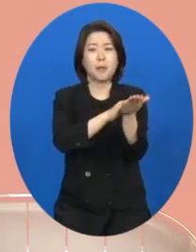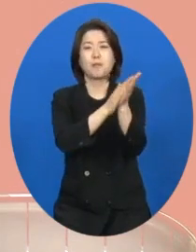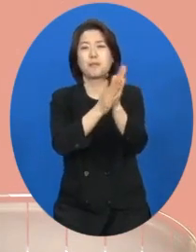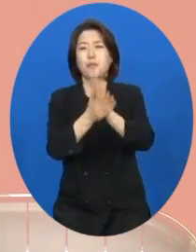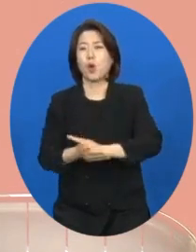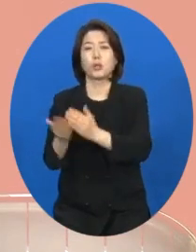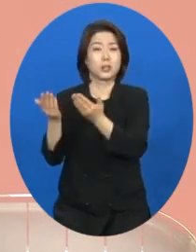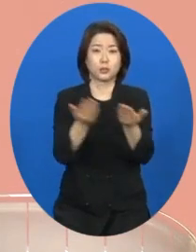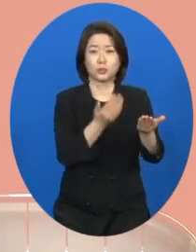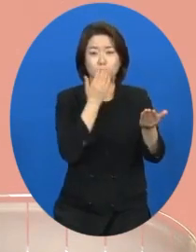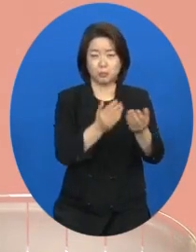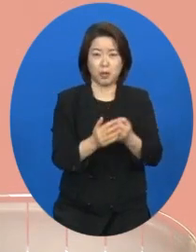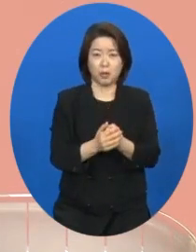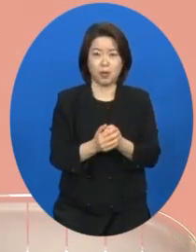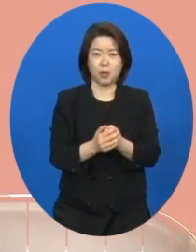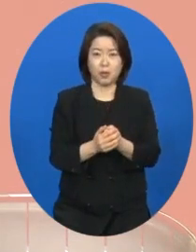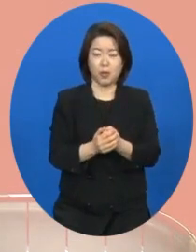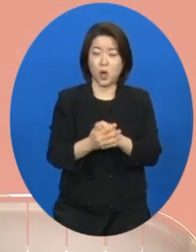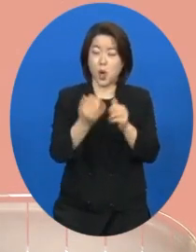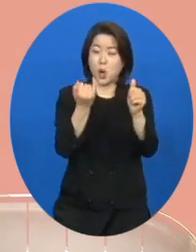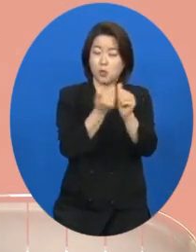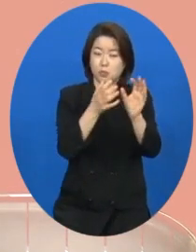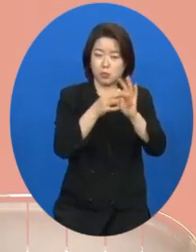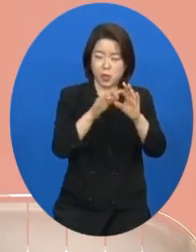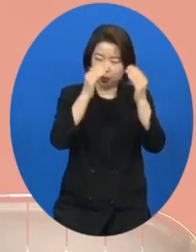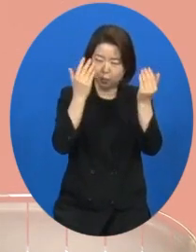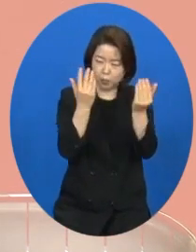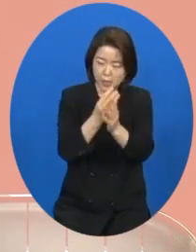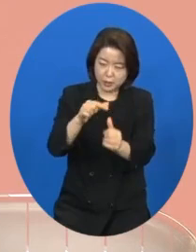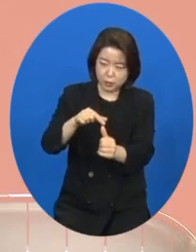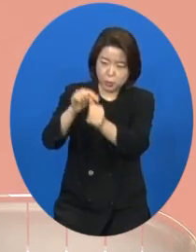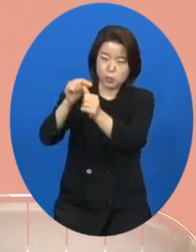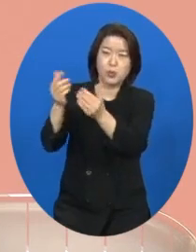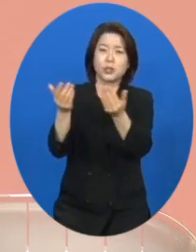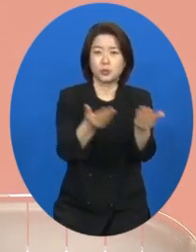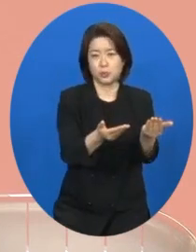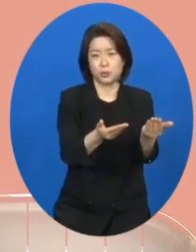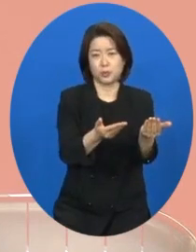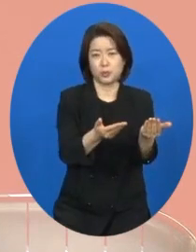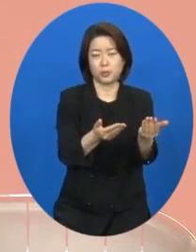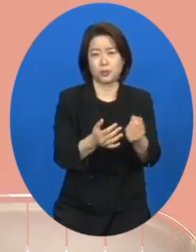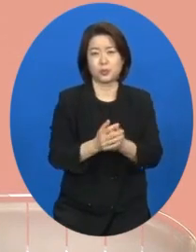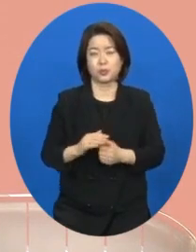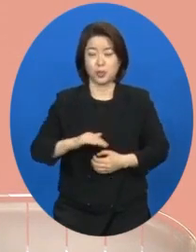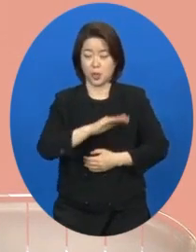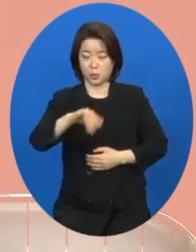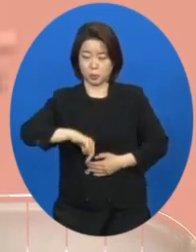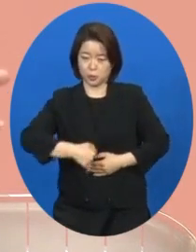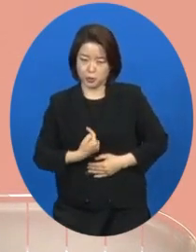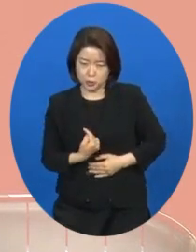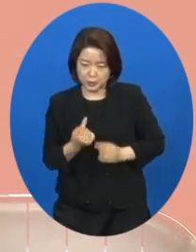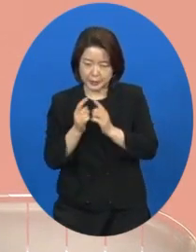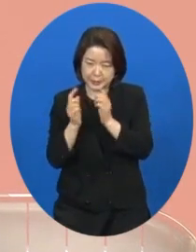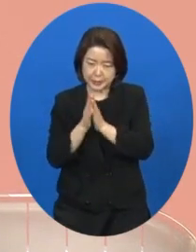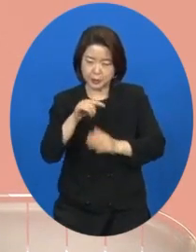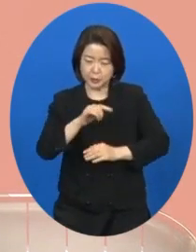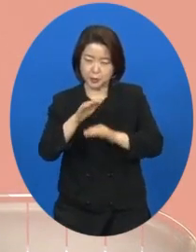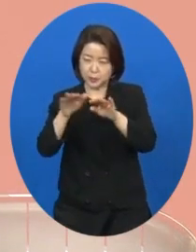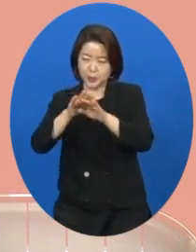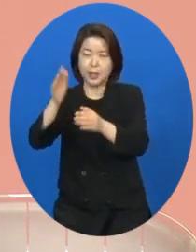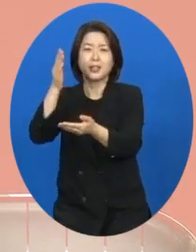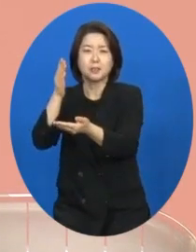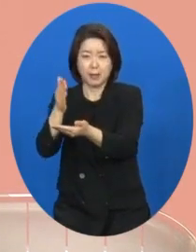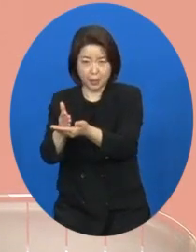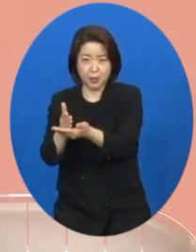하셔. 부부 관계를 완전히 구원해 주신다는 거예요. 우리 스스로 그 문제를 해결하려고 하지